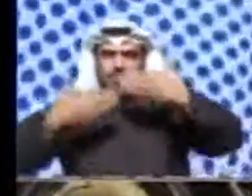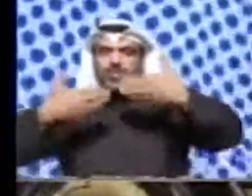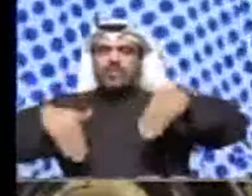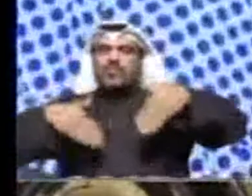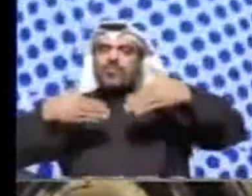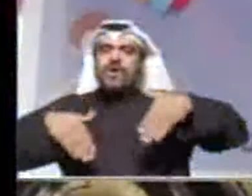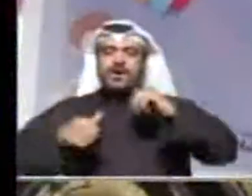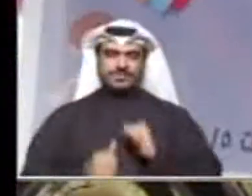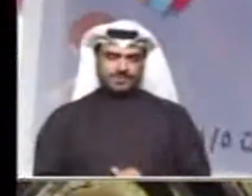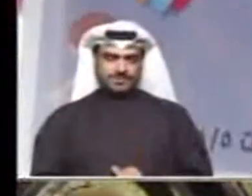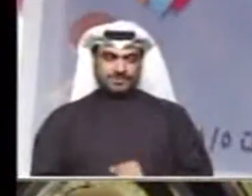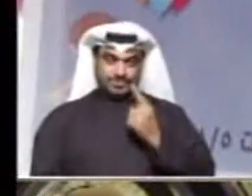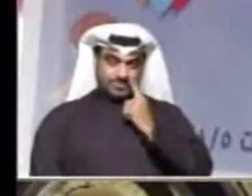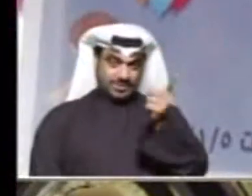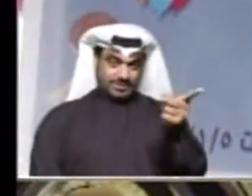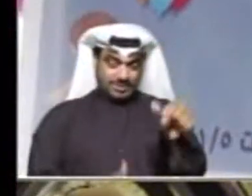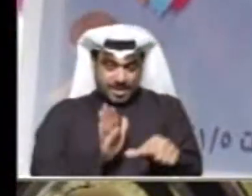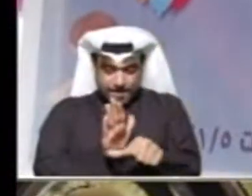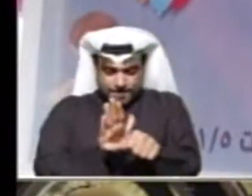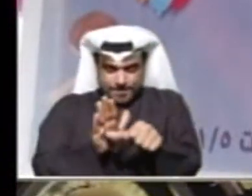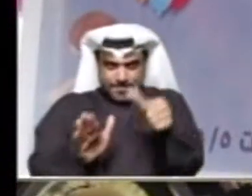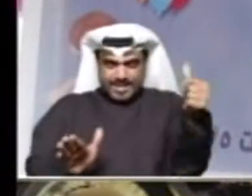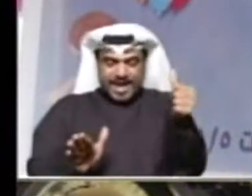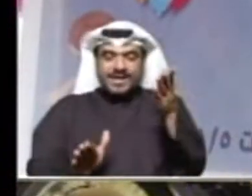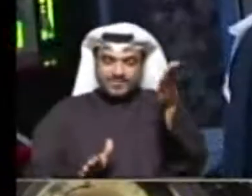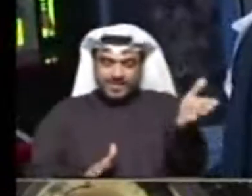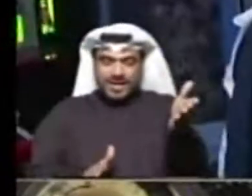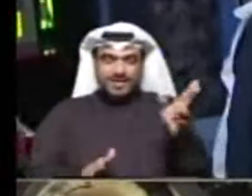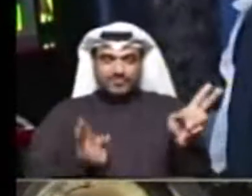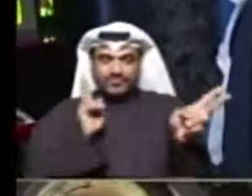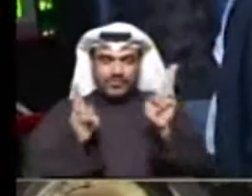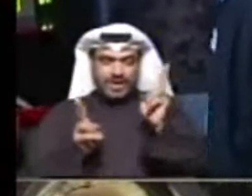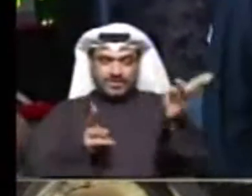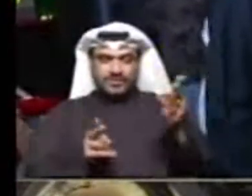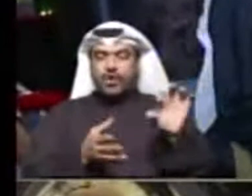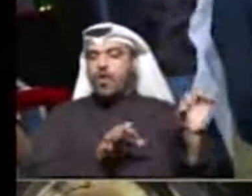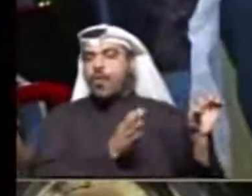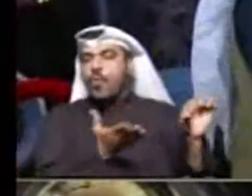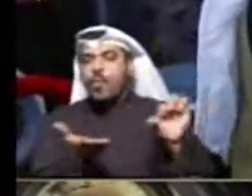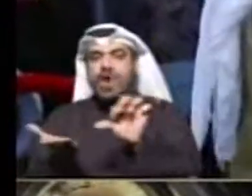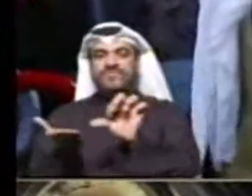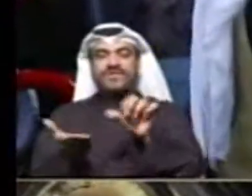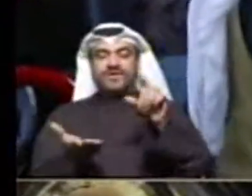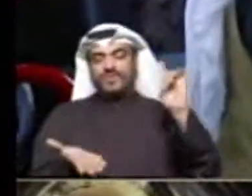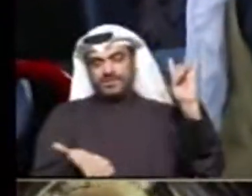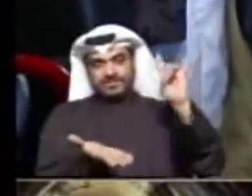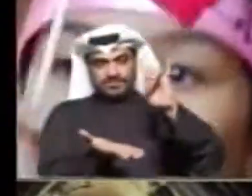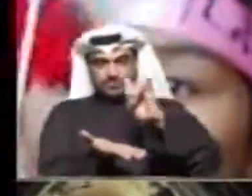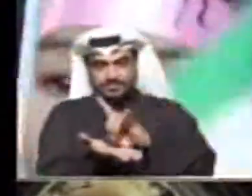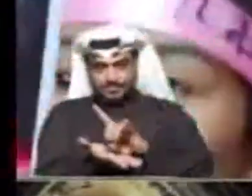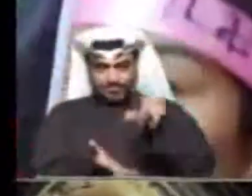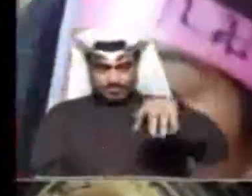الخاصة. وقد بدأت فرق الهيئة الخيرية الإسلامية العالمية ووفدها الذي وصل إلى العاصمة الأردنية